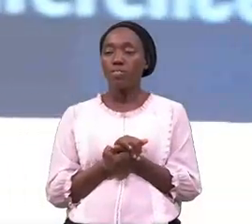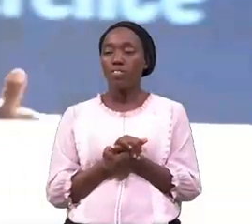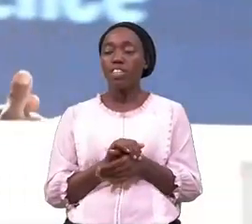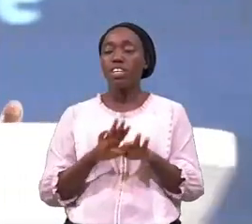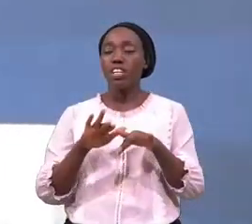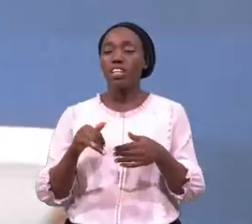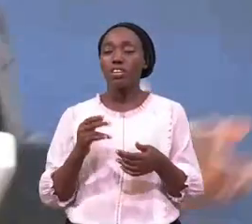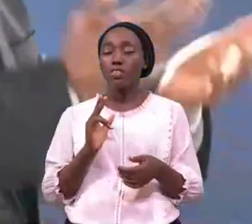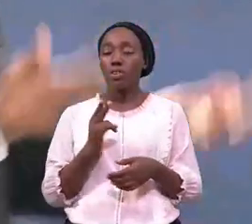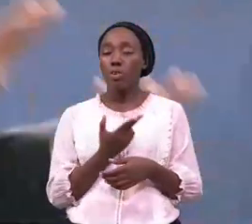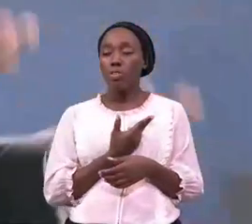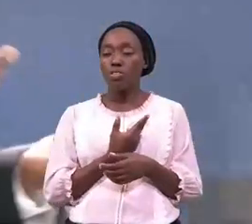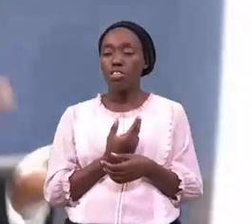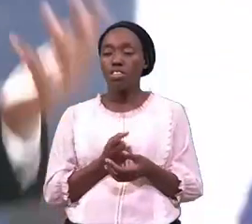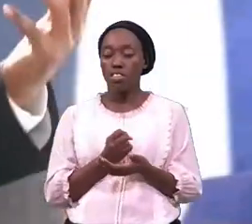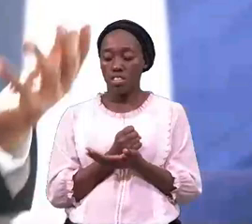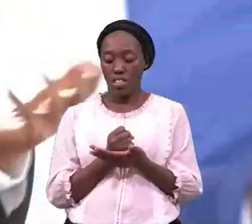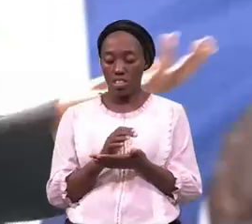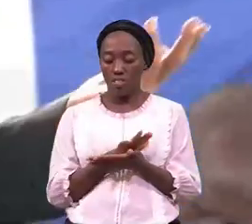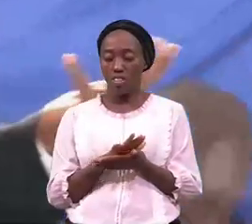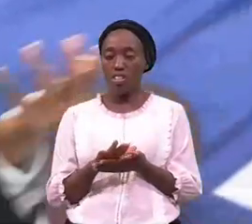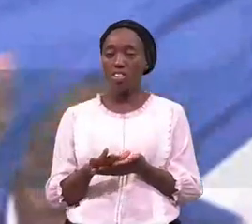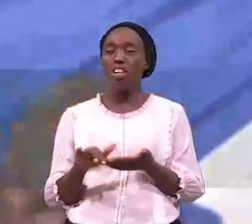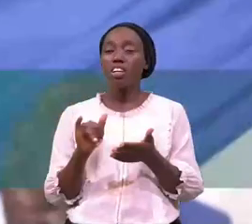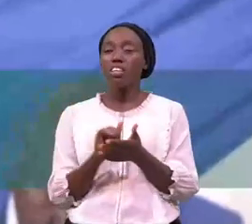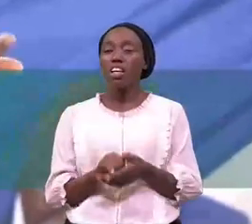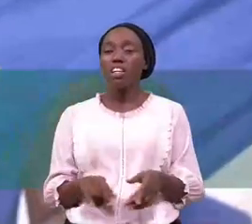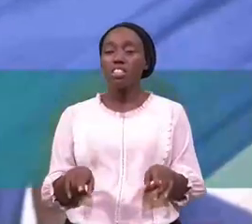Et nous donne la sanctification.